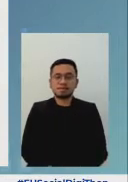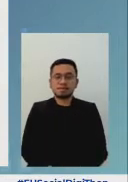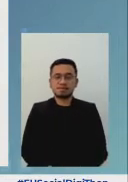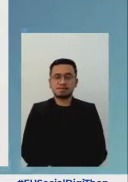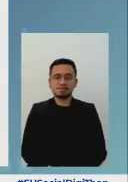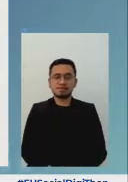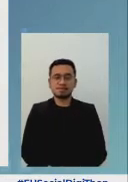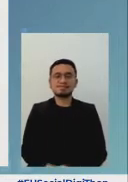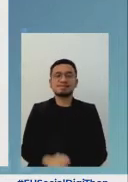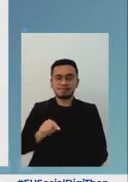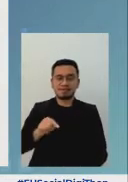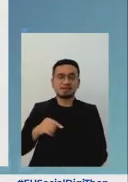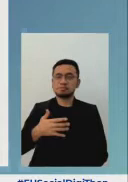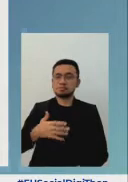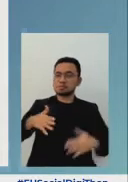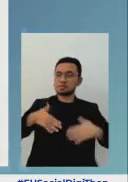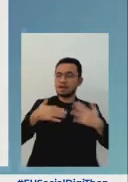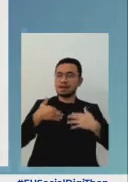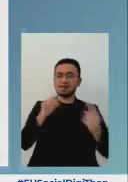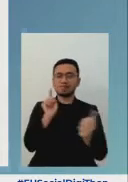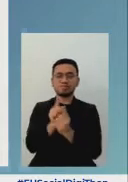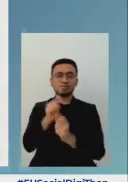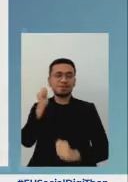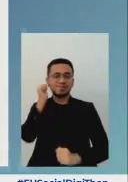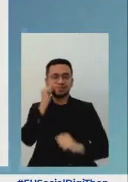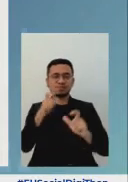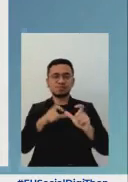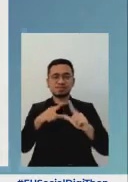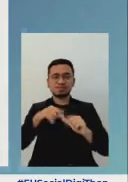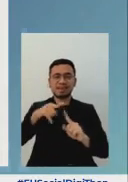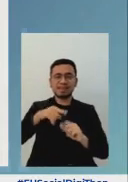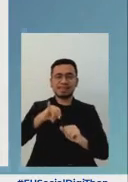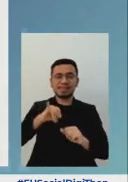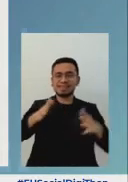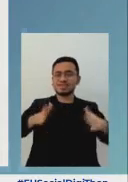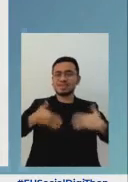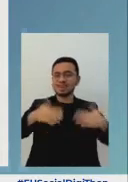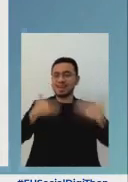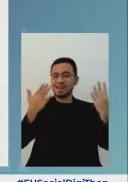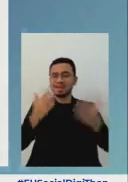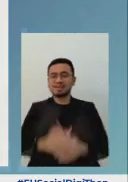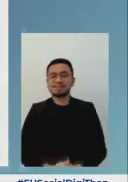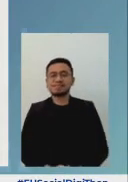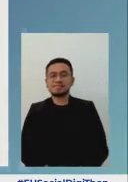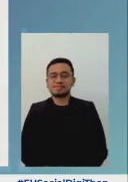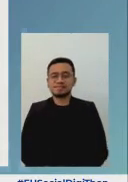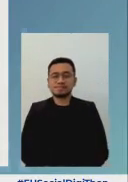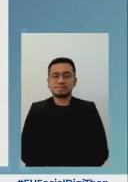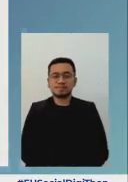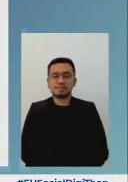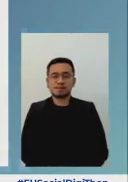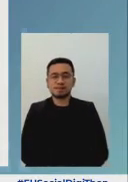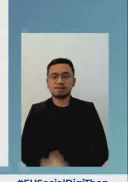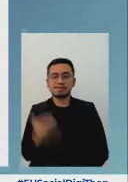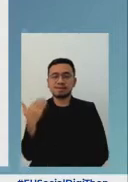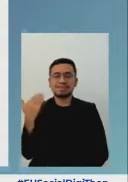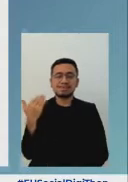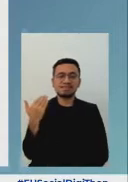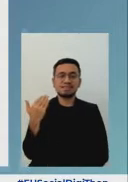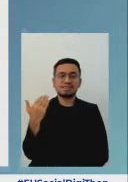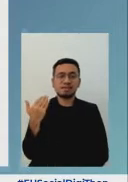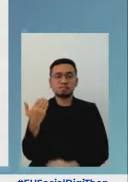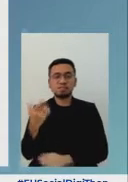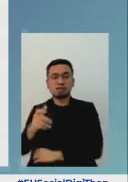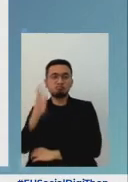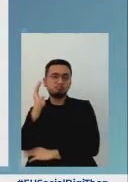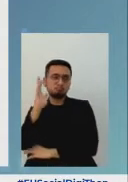sama Bu Saiti Gusrini, juga Bu Dina Haryana. Senang banget tadi waktu mendengarkan paparannya